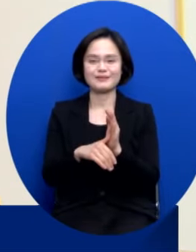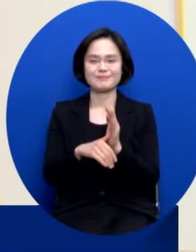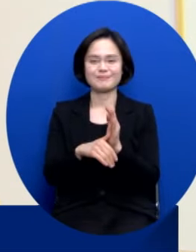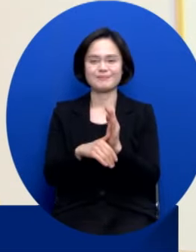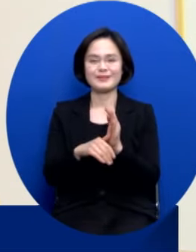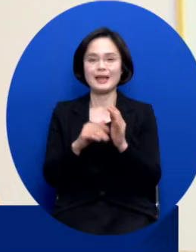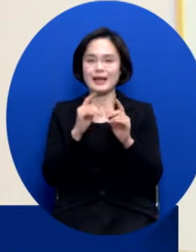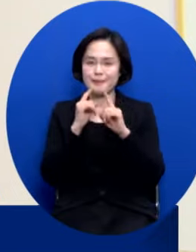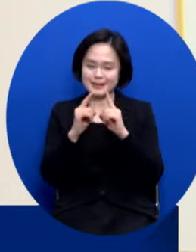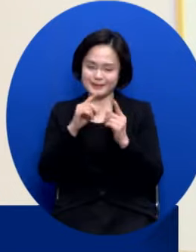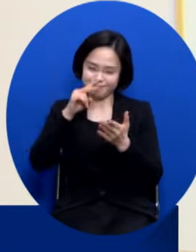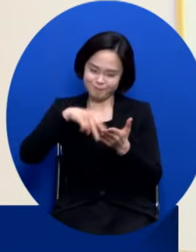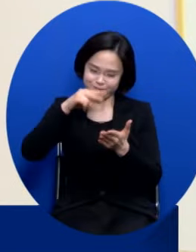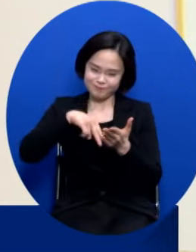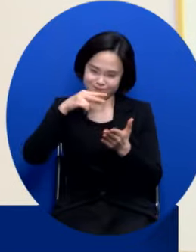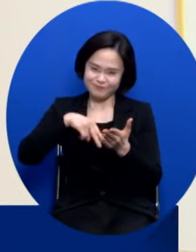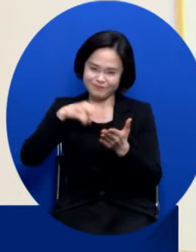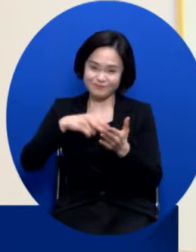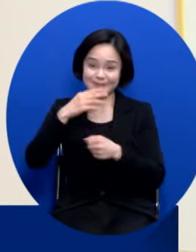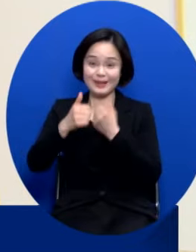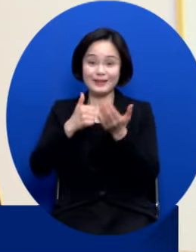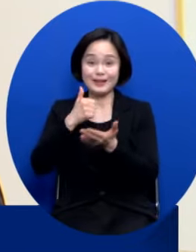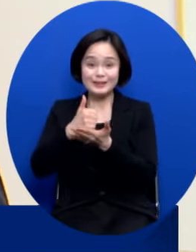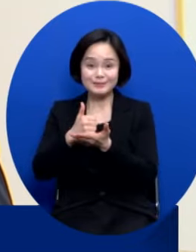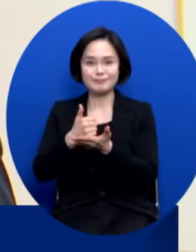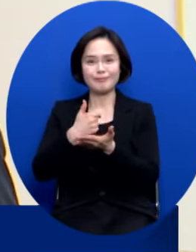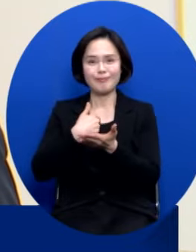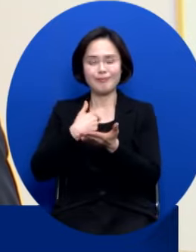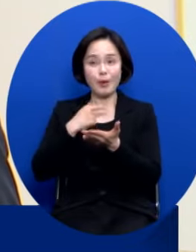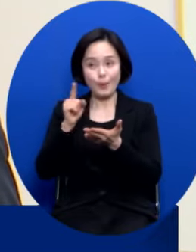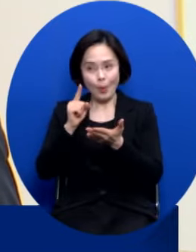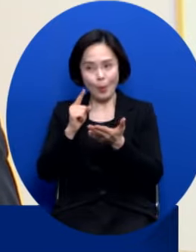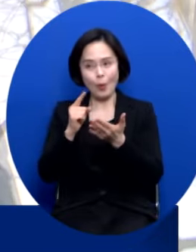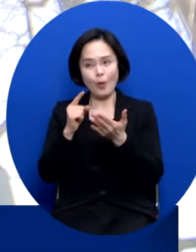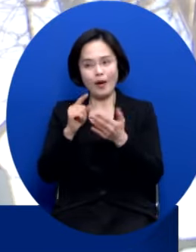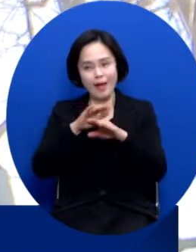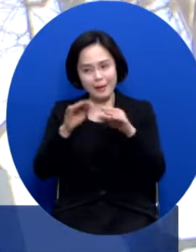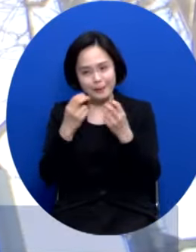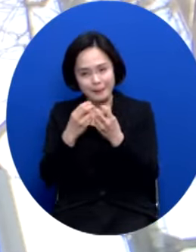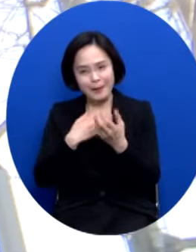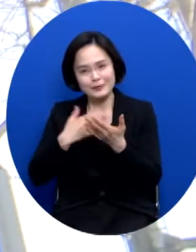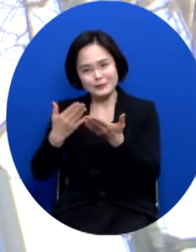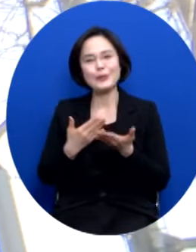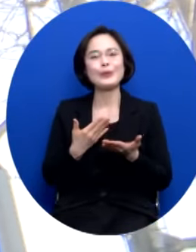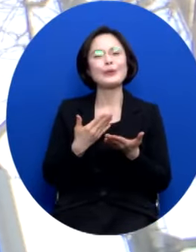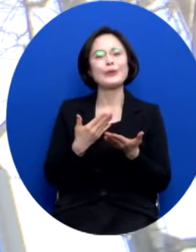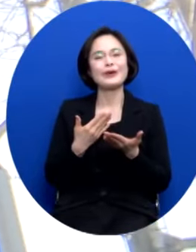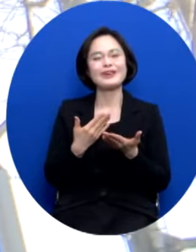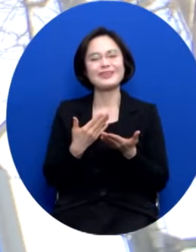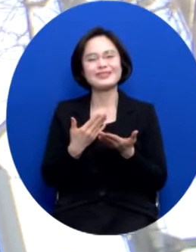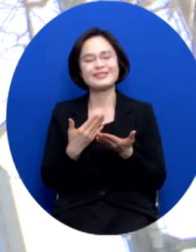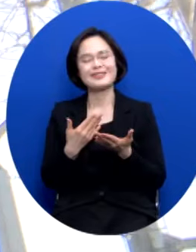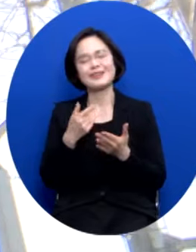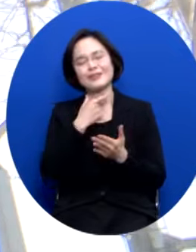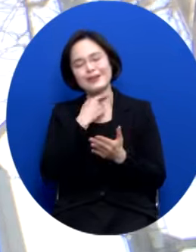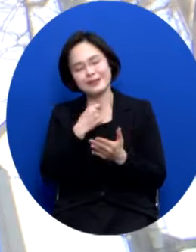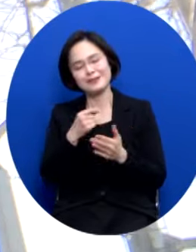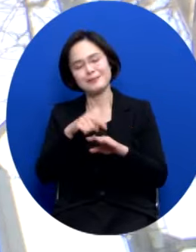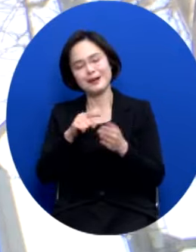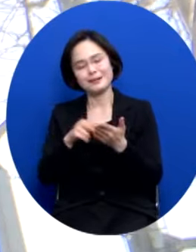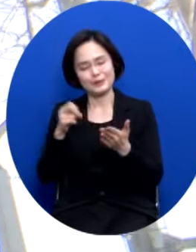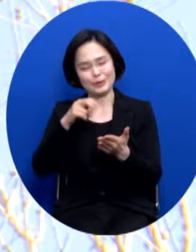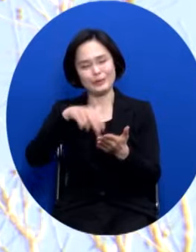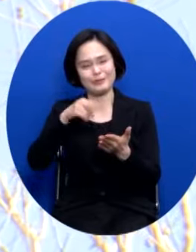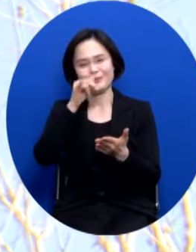하고 힘을 주시는 그 하나님을 만나기를 간절히 소원하는 마음으로. 바쁜 세상 속에서도 소중한